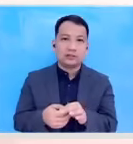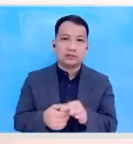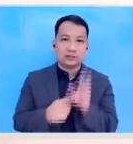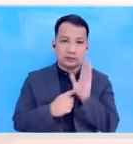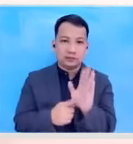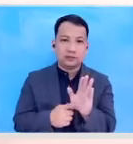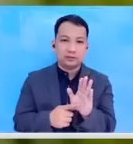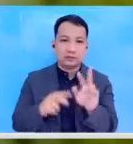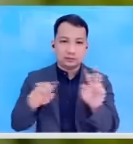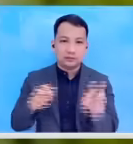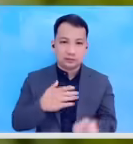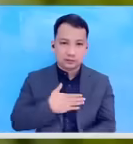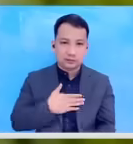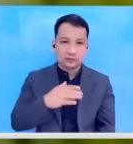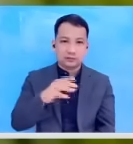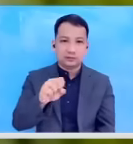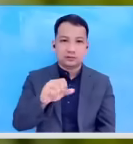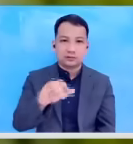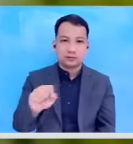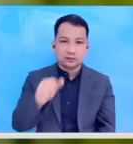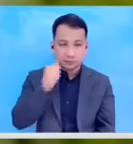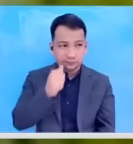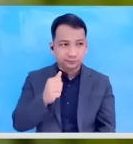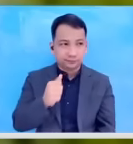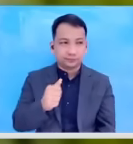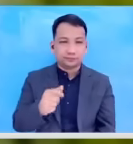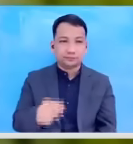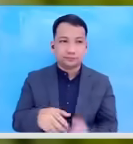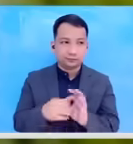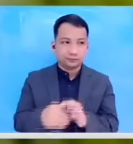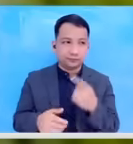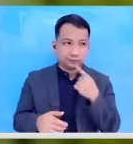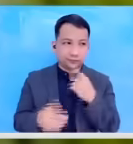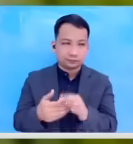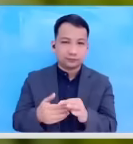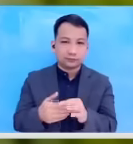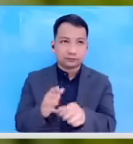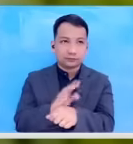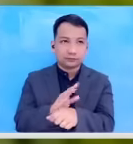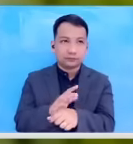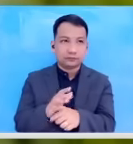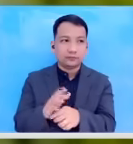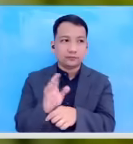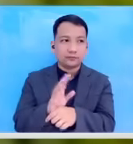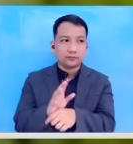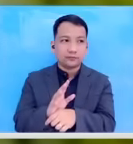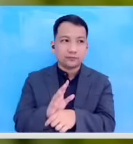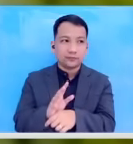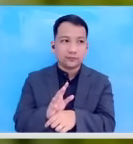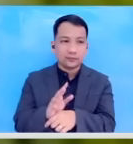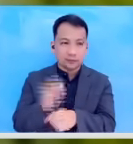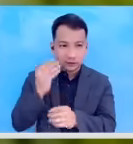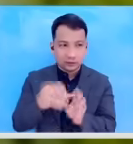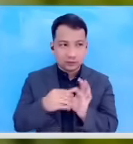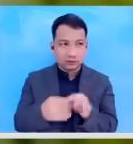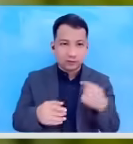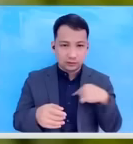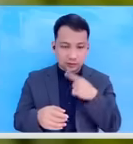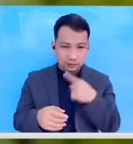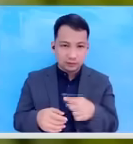My Sassy Girl in cinemas nationwide. Sana po suportahan natin ang pelikulang Pilipino. This is under Viva Films and Tin